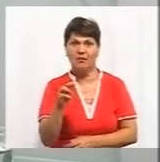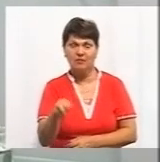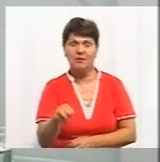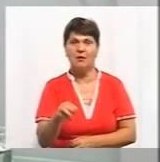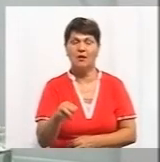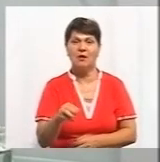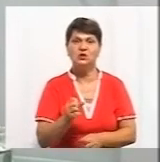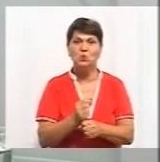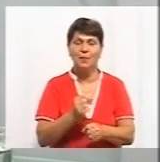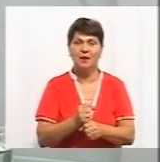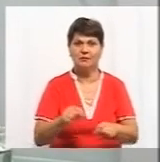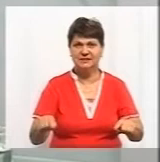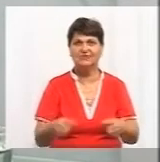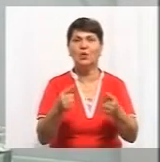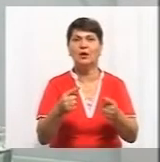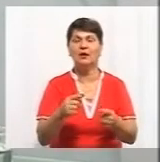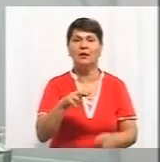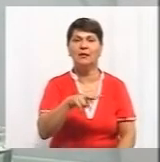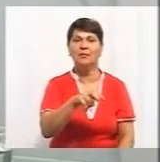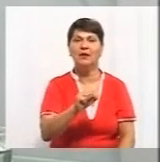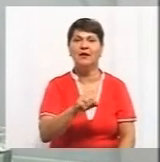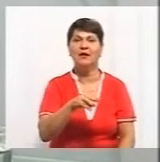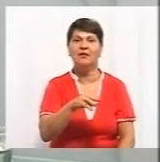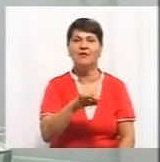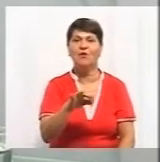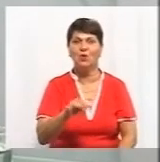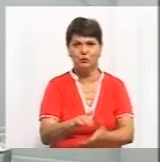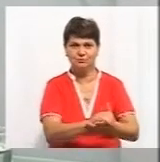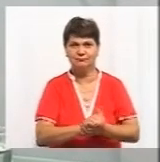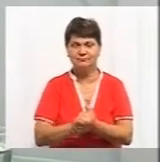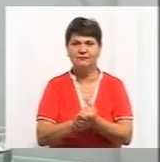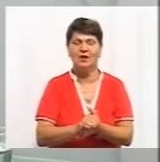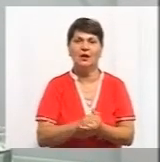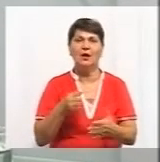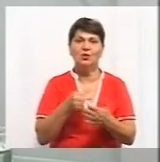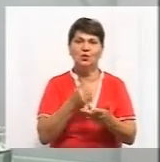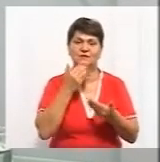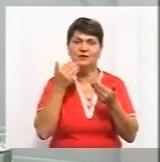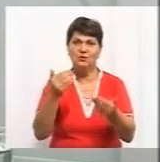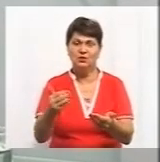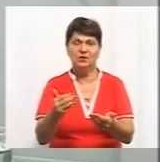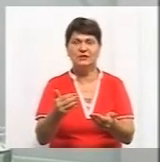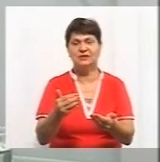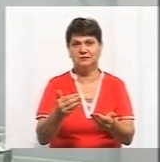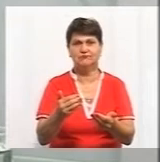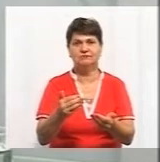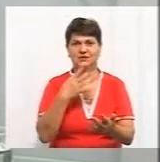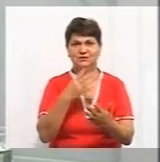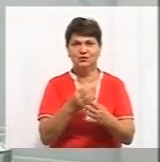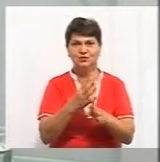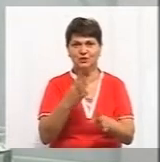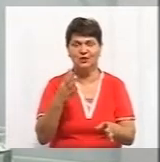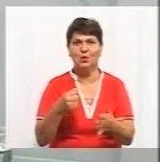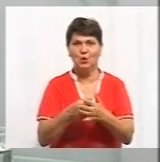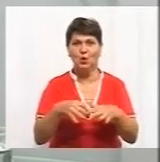районі, яка рік тому, за її словами, в сюжеті звернулася до мерії, ті, в свою чергу, до транспортної компанії, аби подовжили таку лінію? Ну,